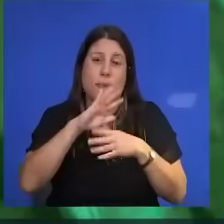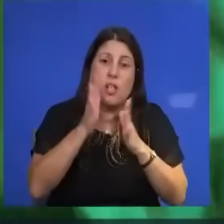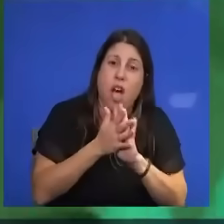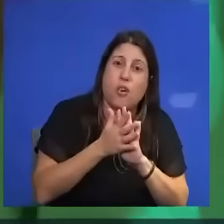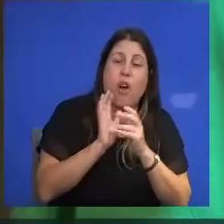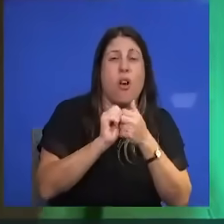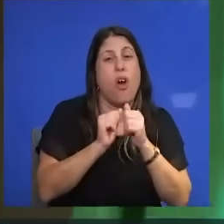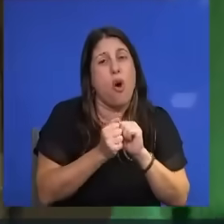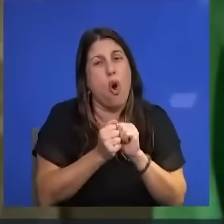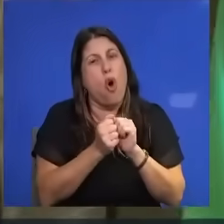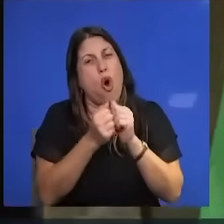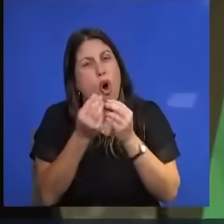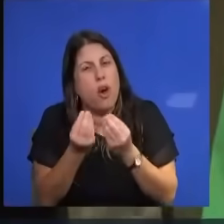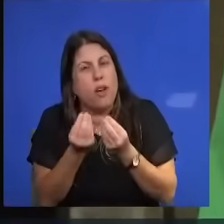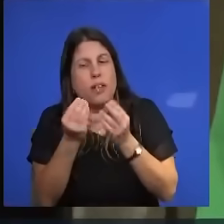יהיה איתי.